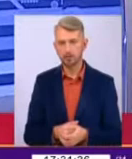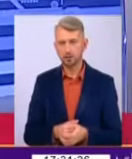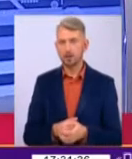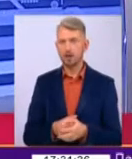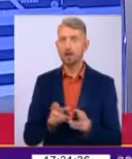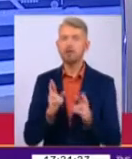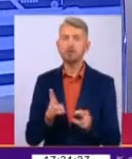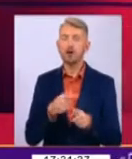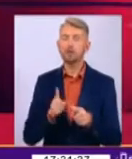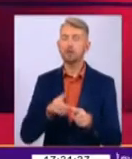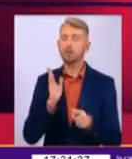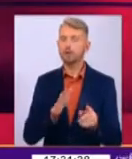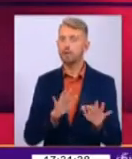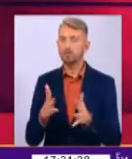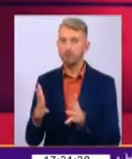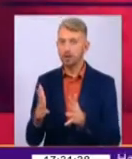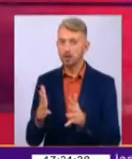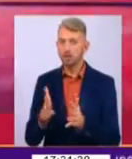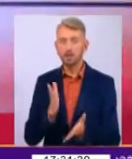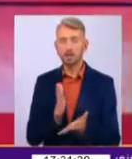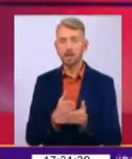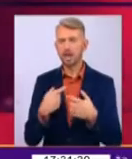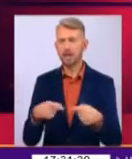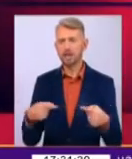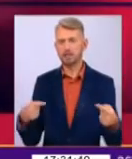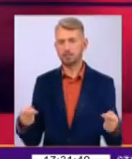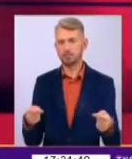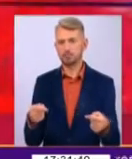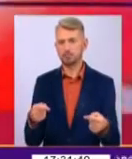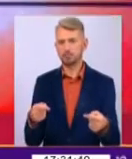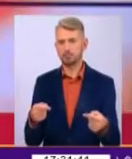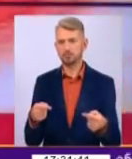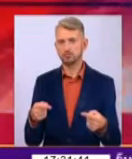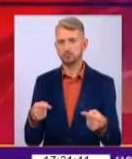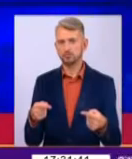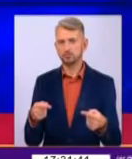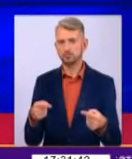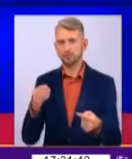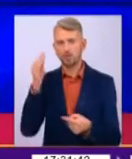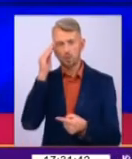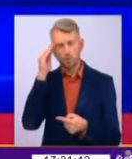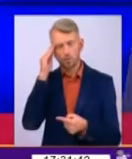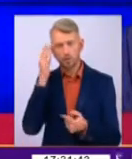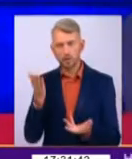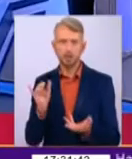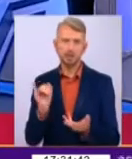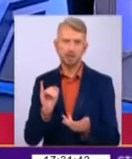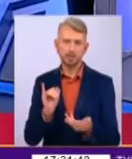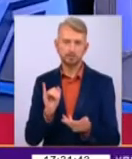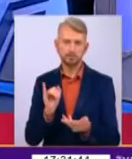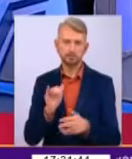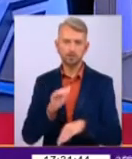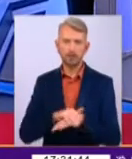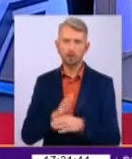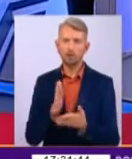Яким чином це буде відбуватися, є різні з цього приводу і думки, і фактично